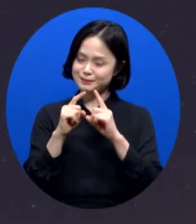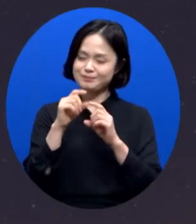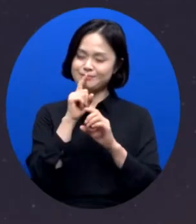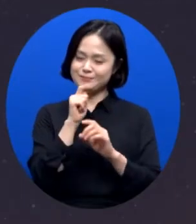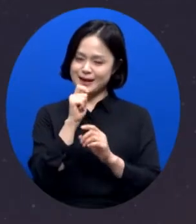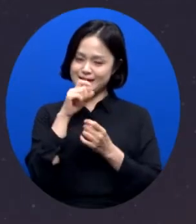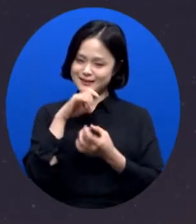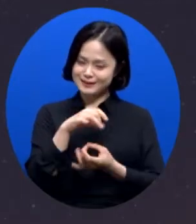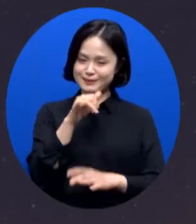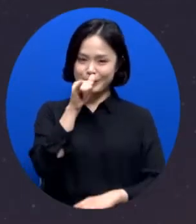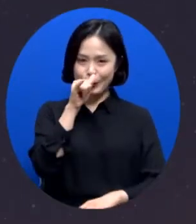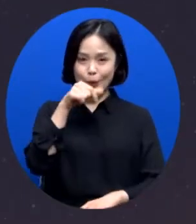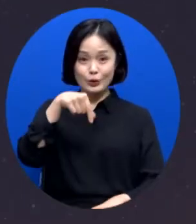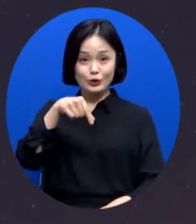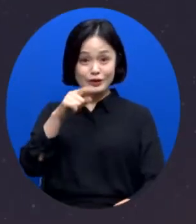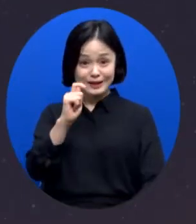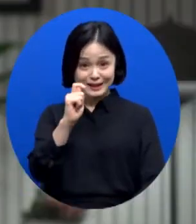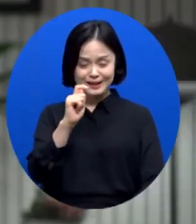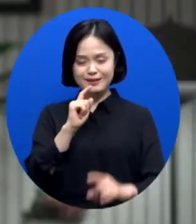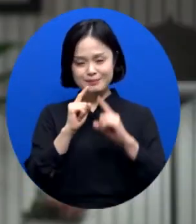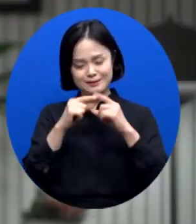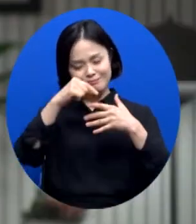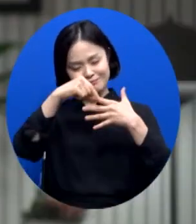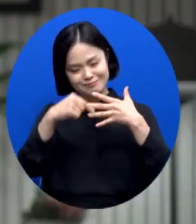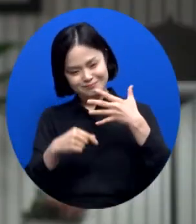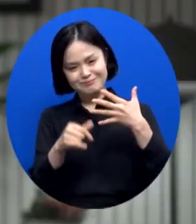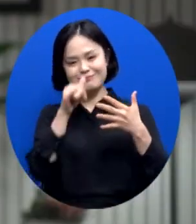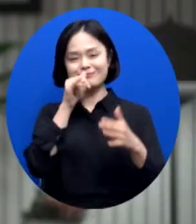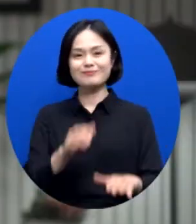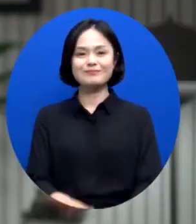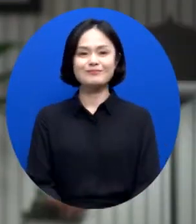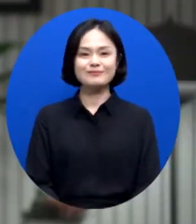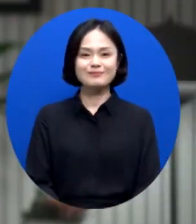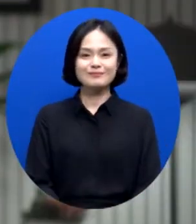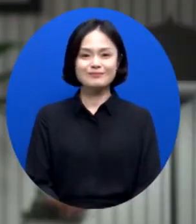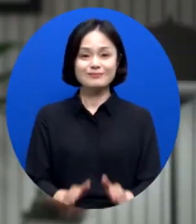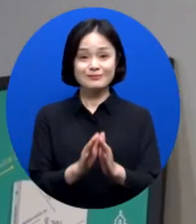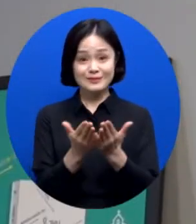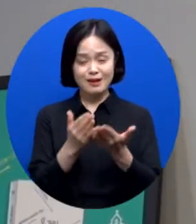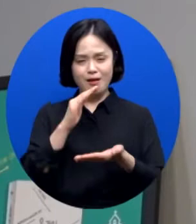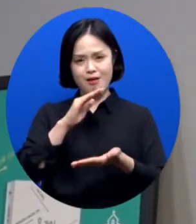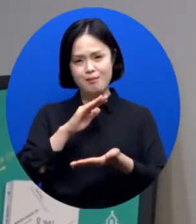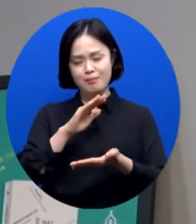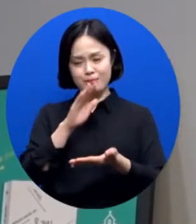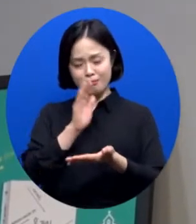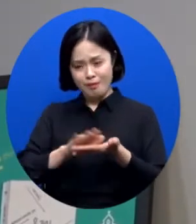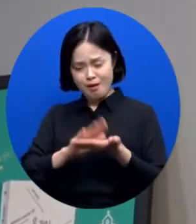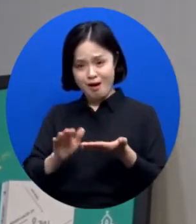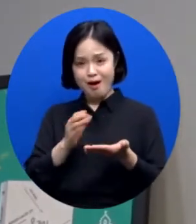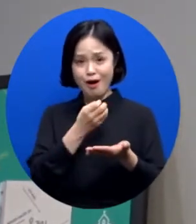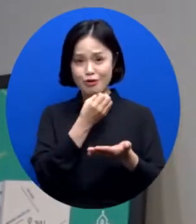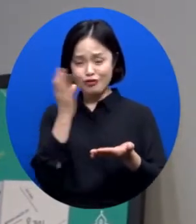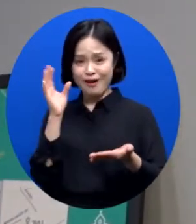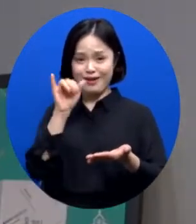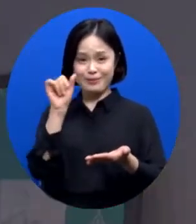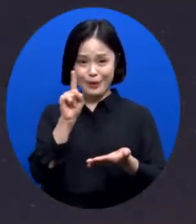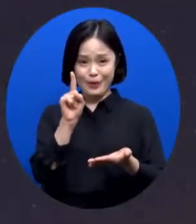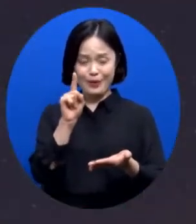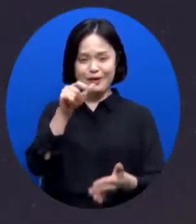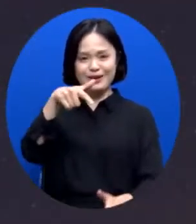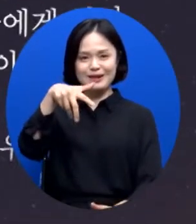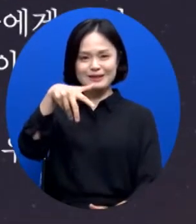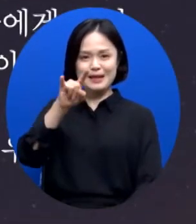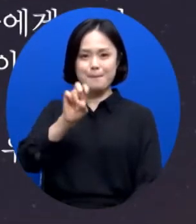큐티 프로그램으로 아침을 깨웁니다. 60년간 베스트셀러로 사랑받은 챔버스의 책 주님은 나의